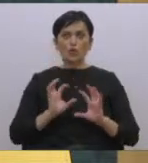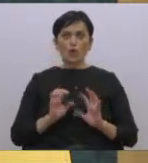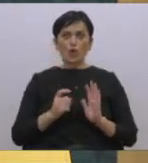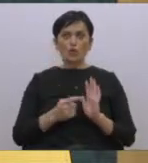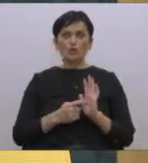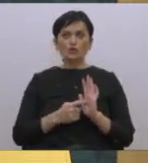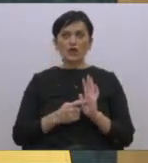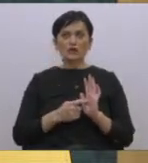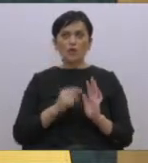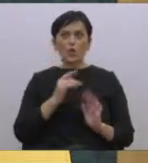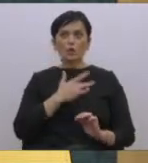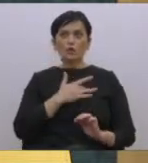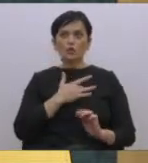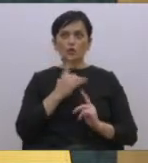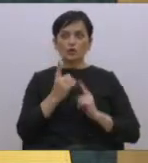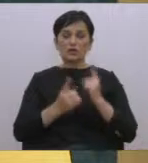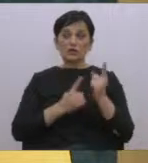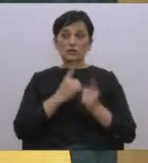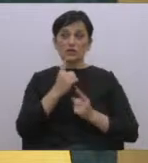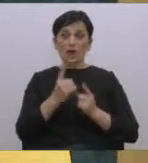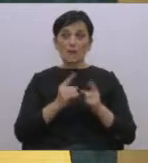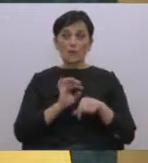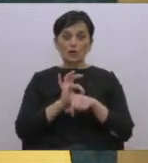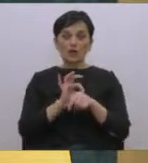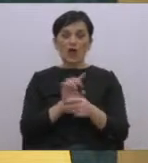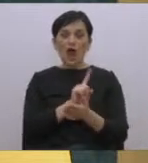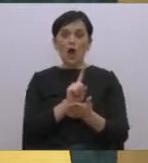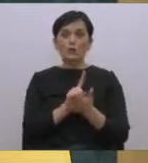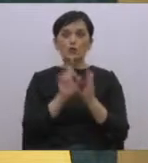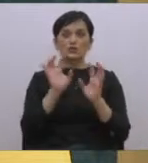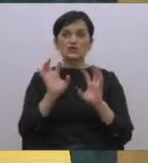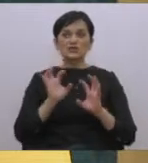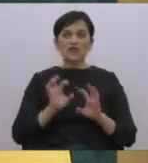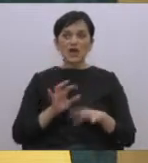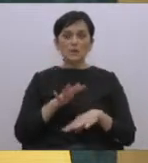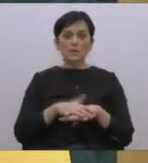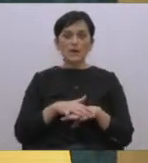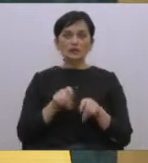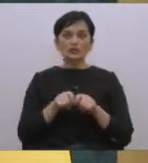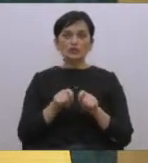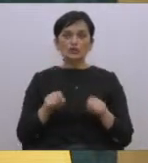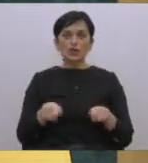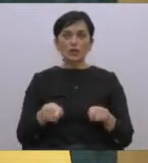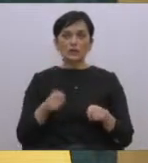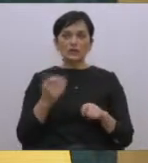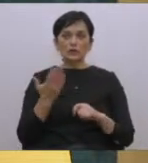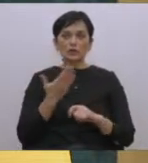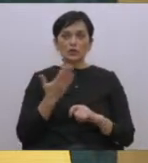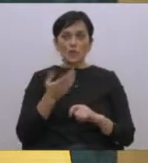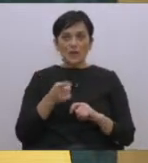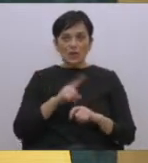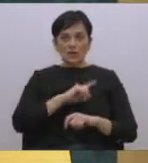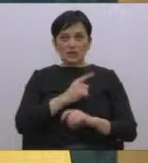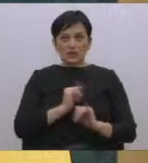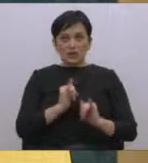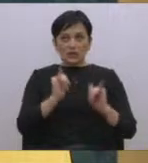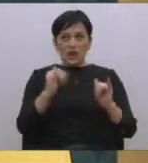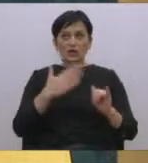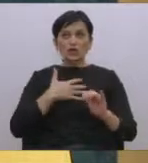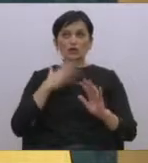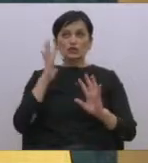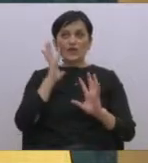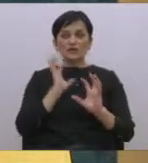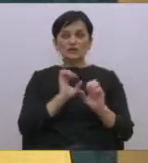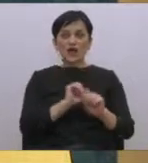Rad Gulismovs, im reforme biscatare, biscuit, auzile, biscuit, sakanom, dublu, bazi, șeknas, rumbelic, gazliere, ce-i stauda fi